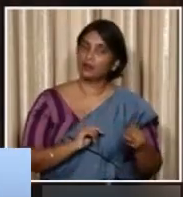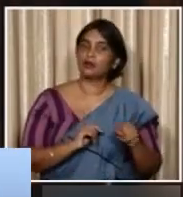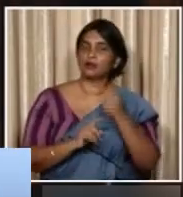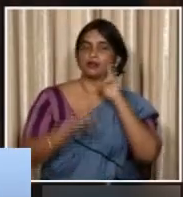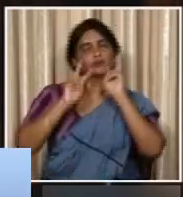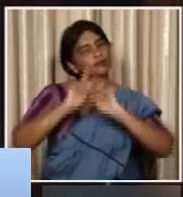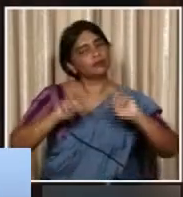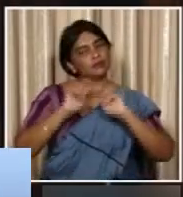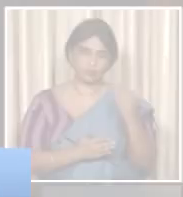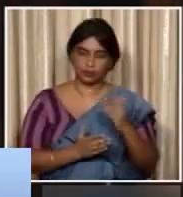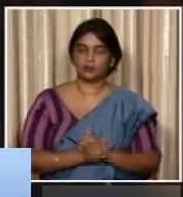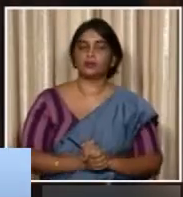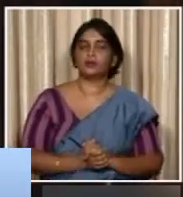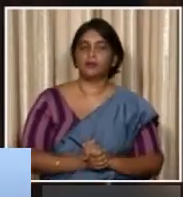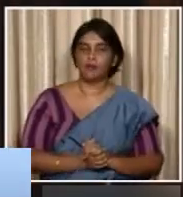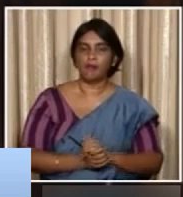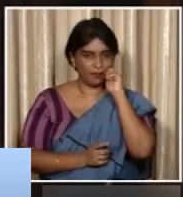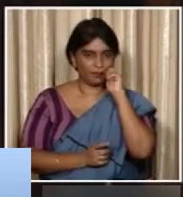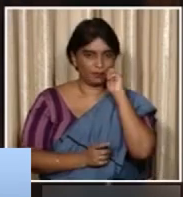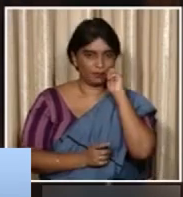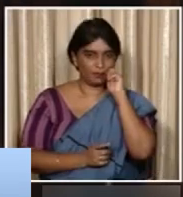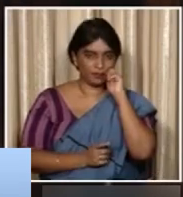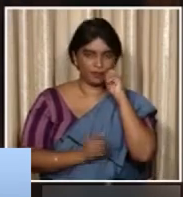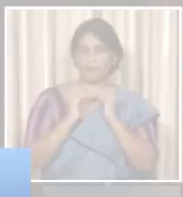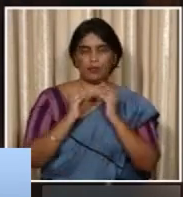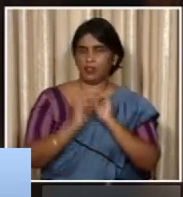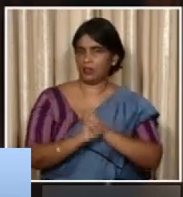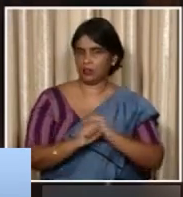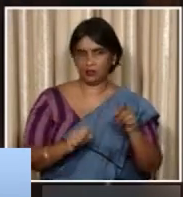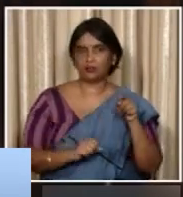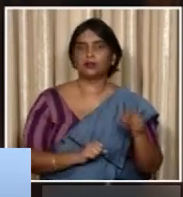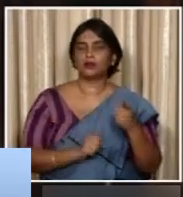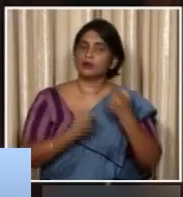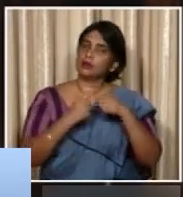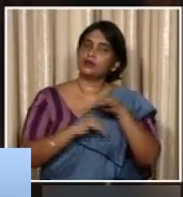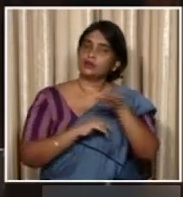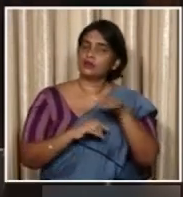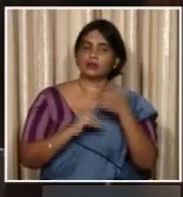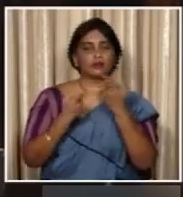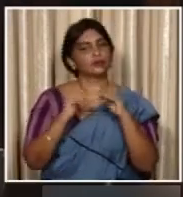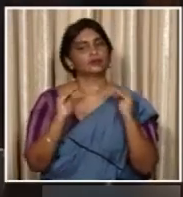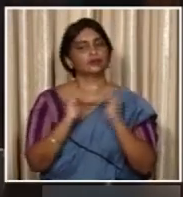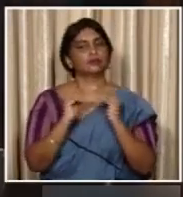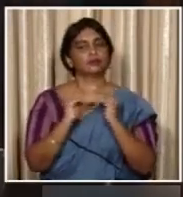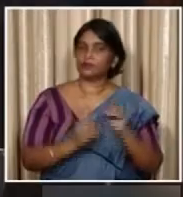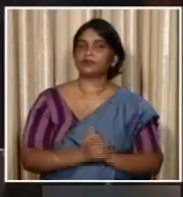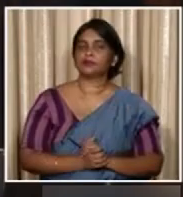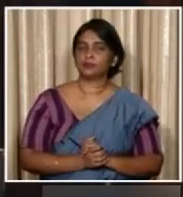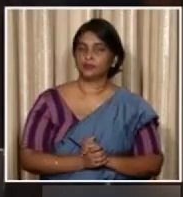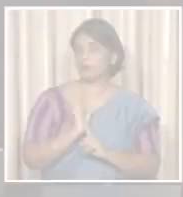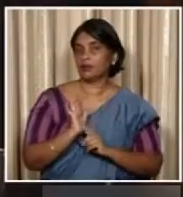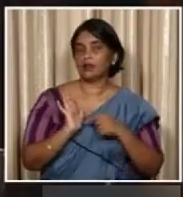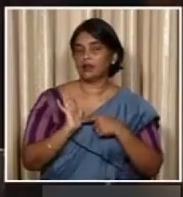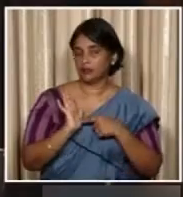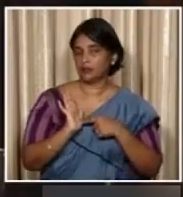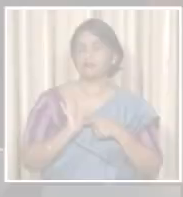කළ බලනකොට පැහැදිලිව පේනවා ස්ත්‍රී පුරුෂ භේදයක් නැතුව සමාජ සමානාත්මතාවය ඇති කරන්න මේ